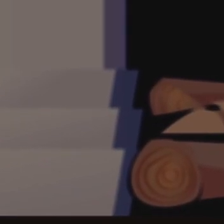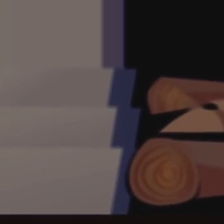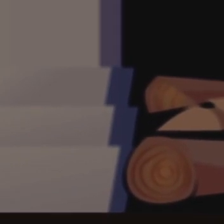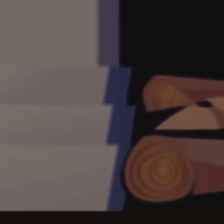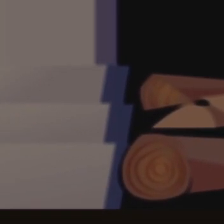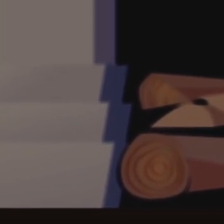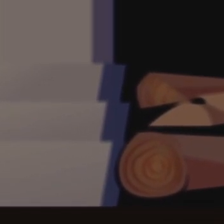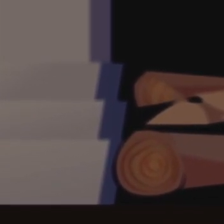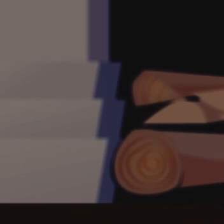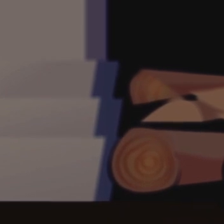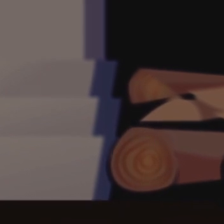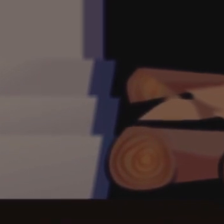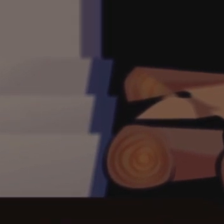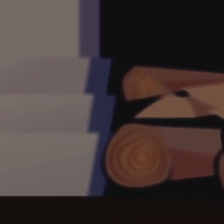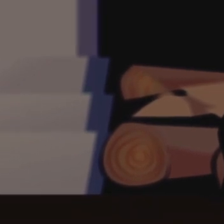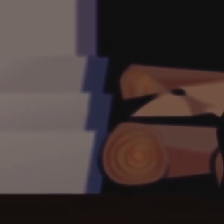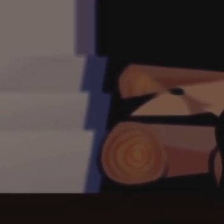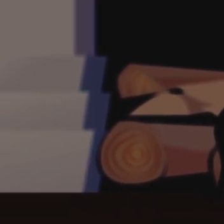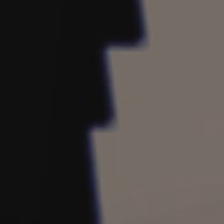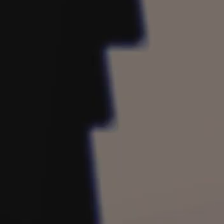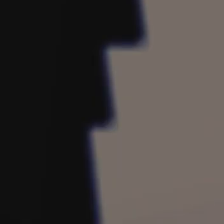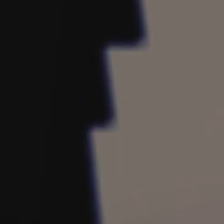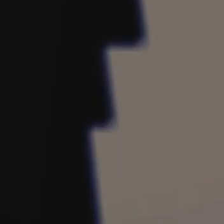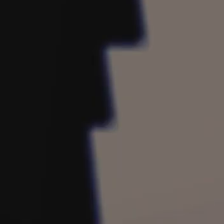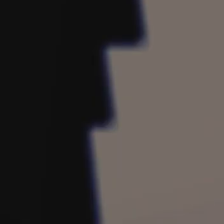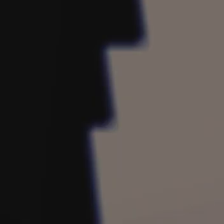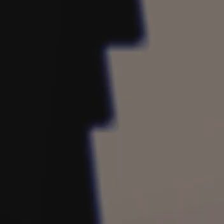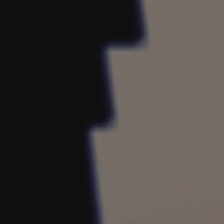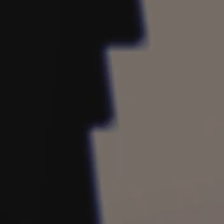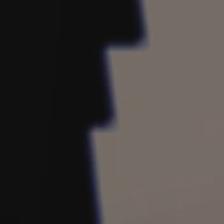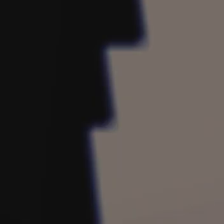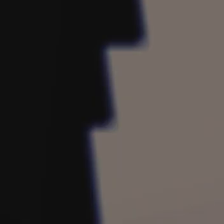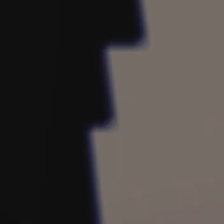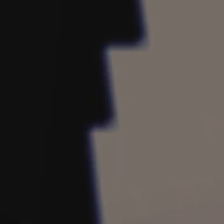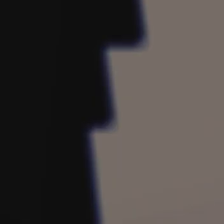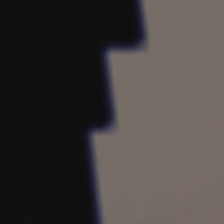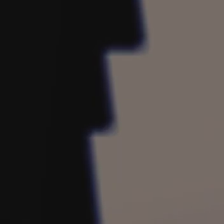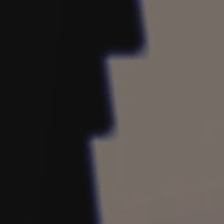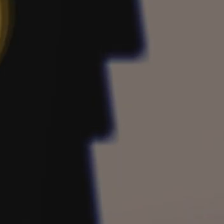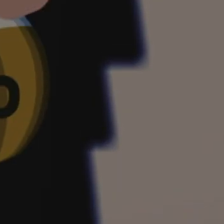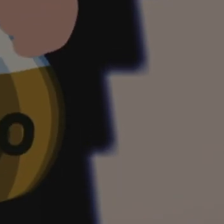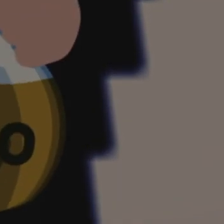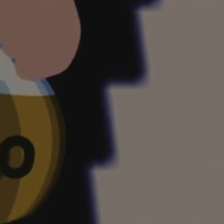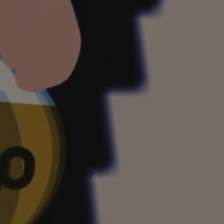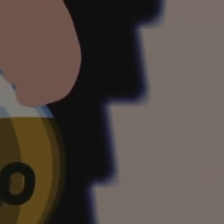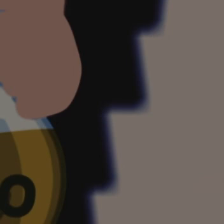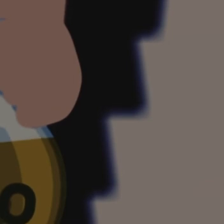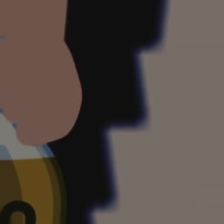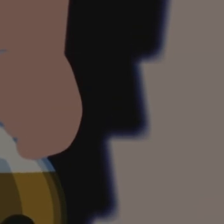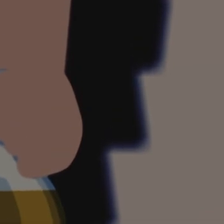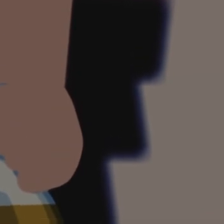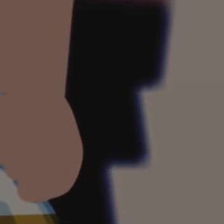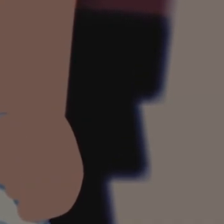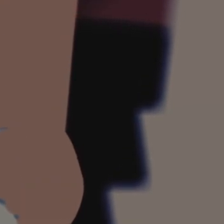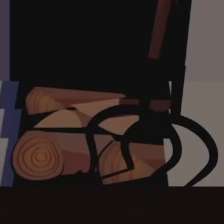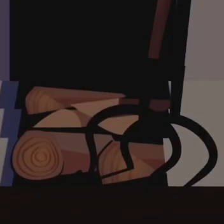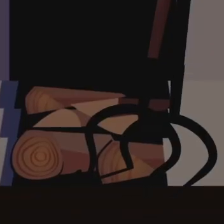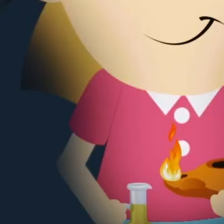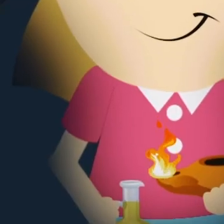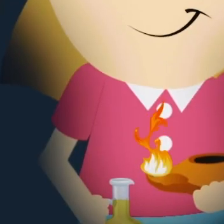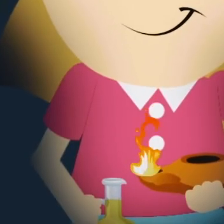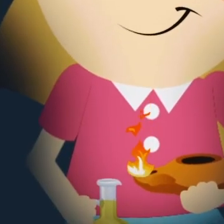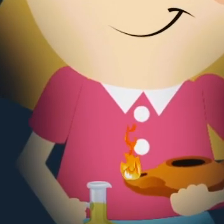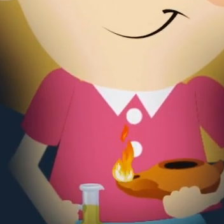Мой светильник ясный, наполнен свежим маслом, возвещает миру, что Иисус мой грядет.